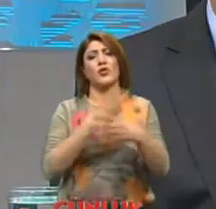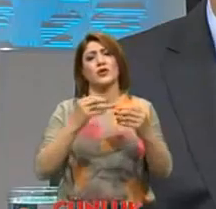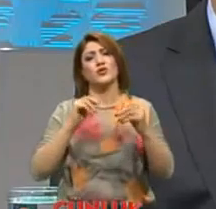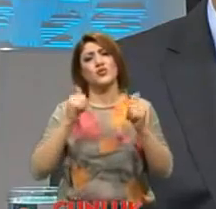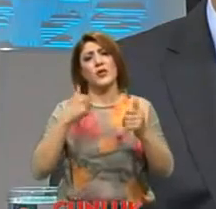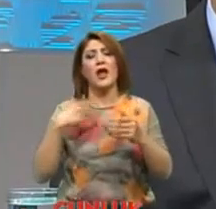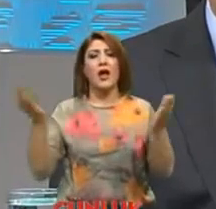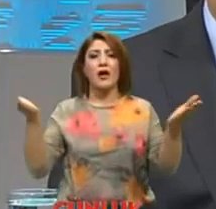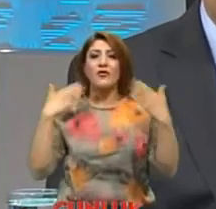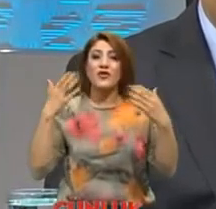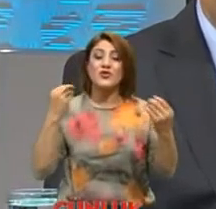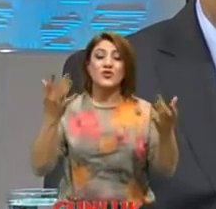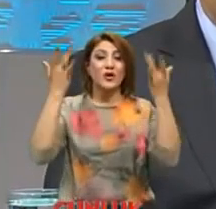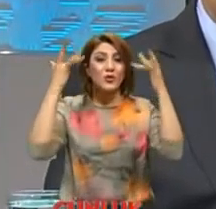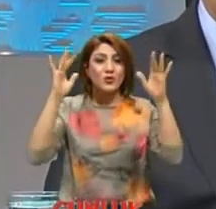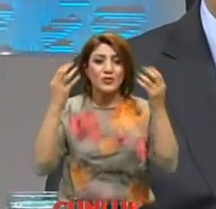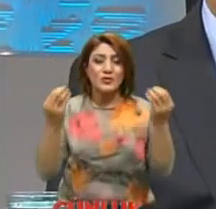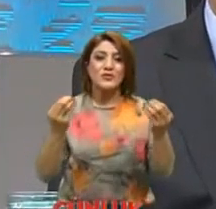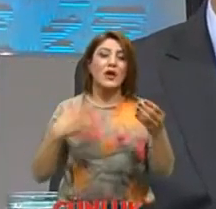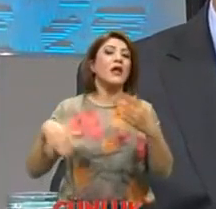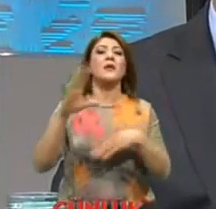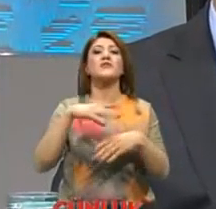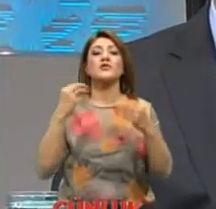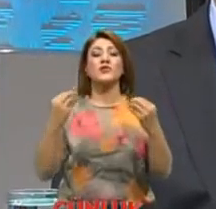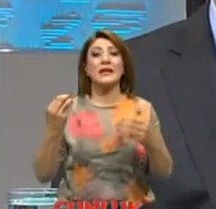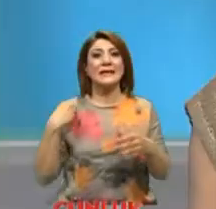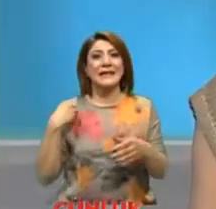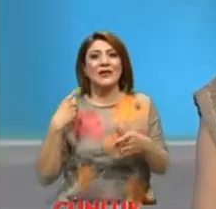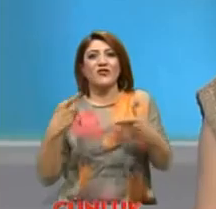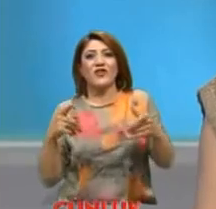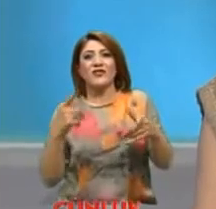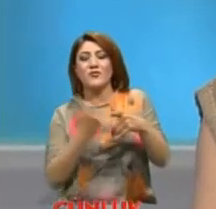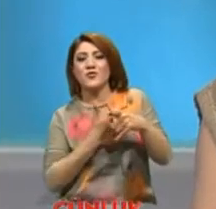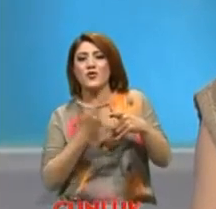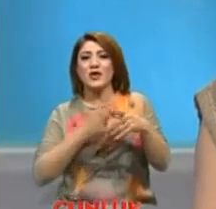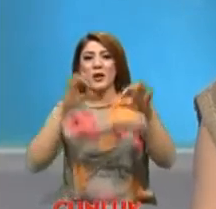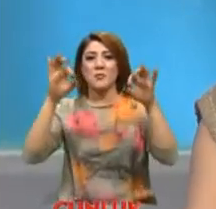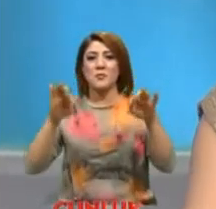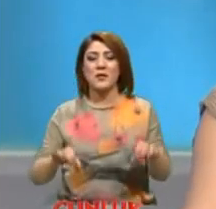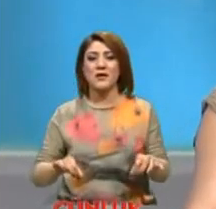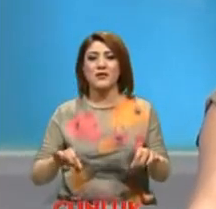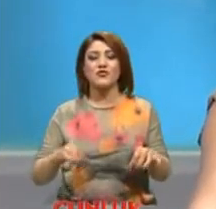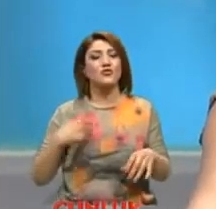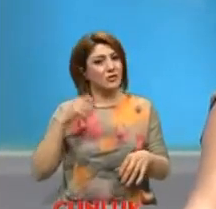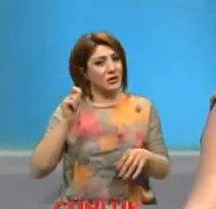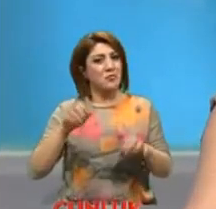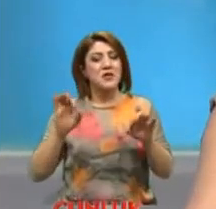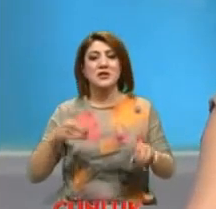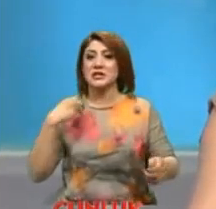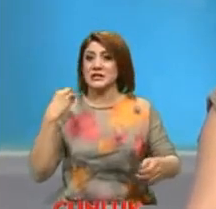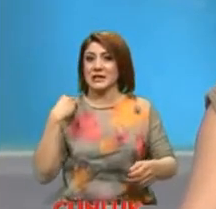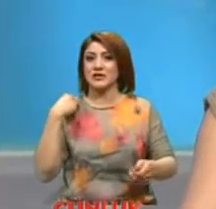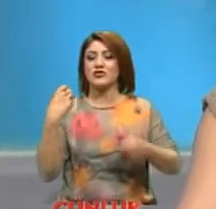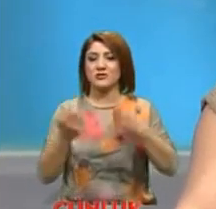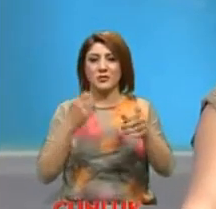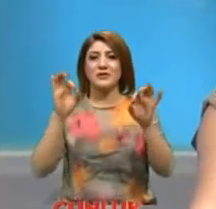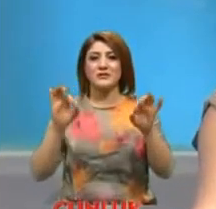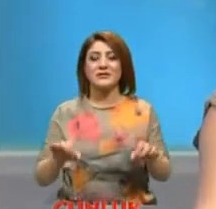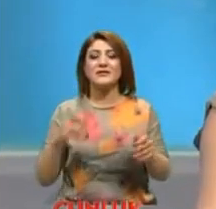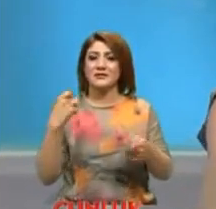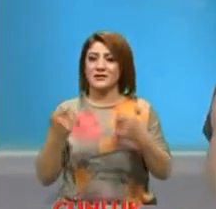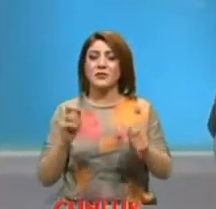Zaten havasıyla, her şeyle, kültürüyle çok güzel. Ama yeni yeni projeler de başlıyor, öyle değil mi? Yapılıyor. Yeni çalışmalar yapılıyor.